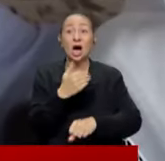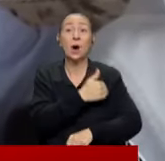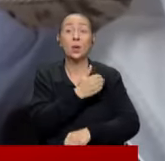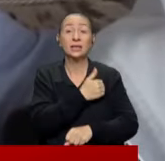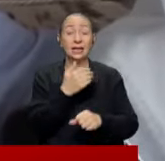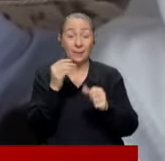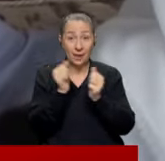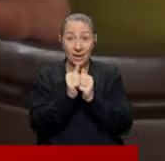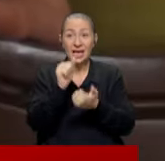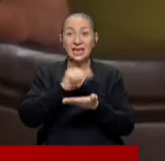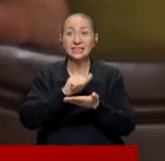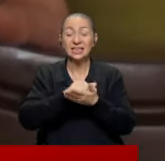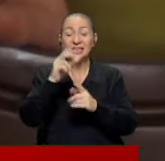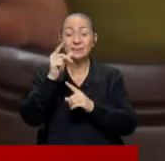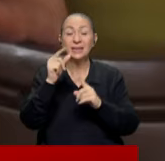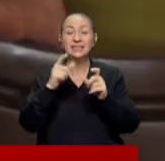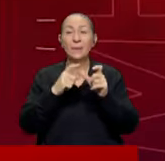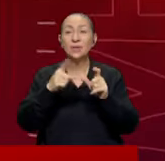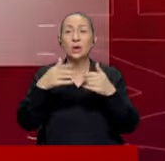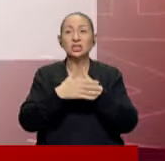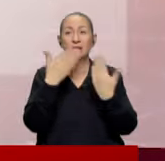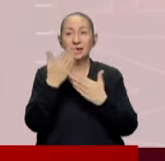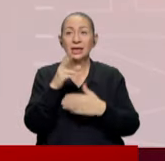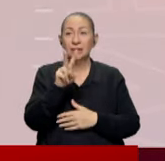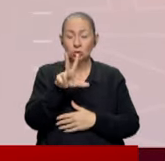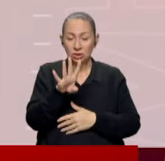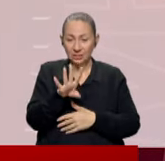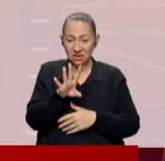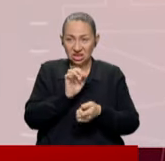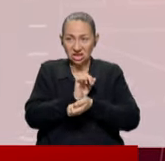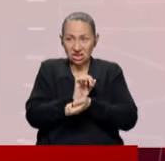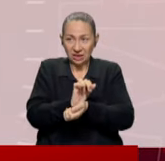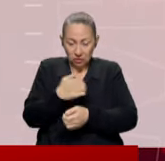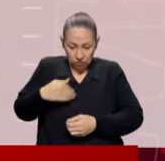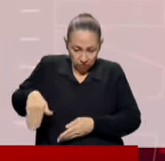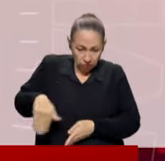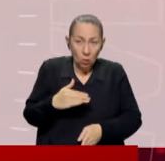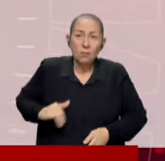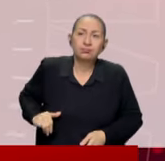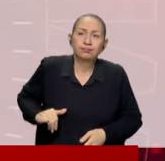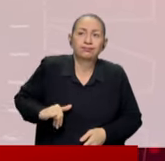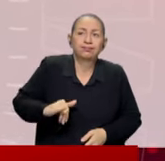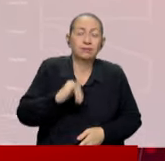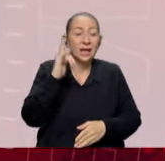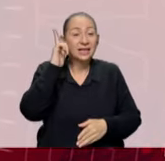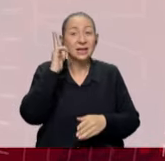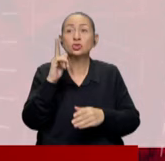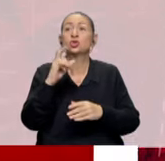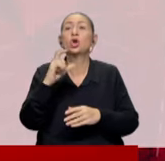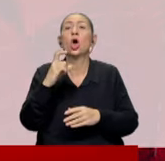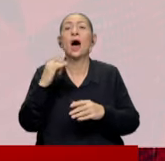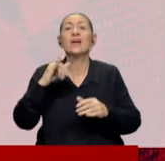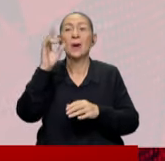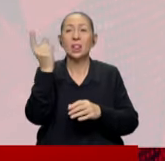avukatı aracılığıyla gazeteci İsmail Saymaz'a o geceyi anlattı. 23.45'te cezaevinden çıkarıldım ve yola koyulduk. Edirne'den Çorlu